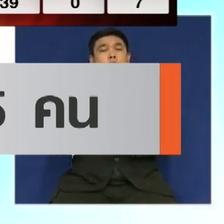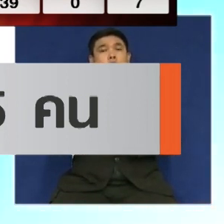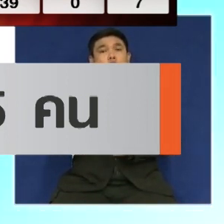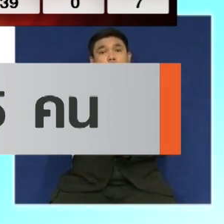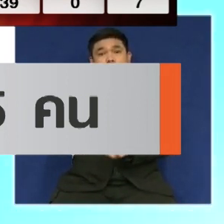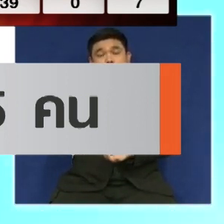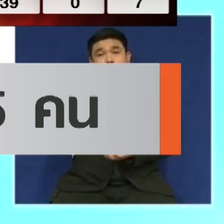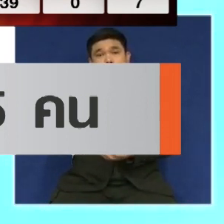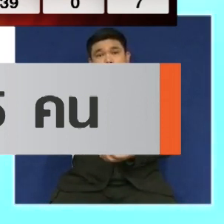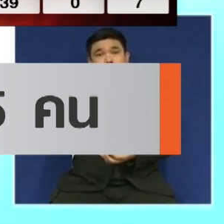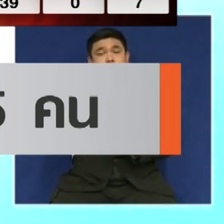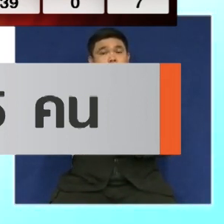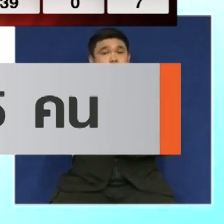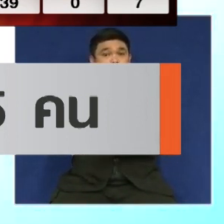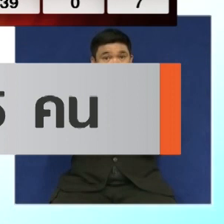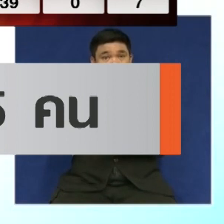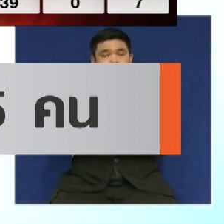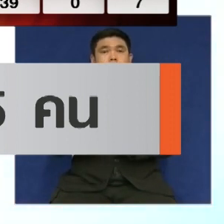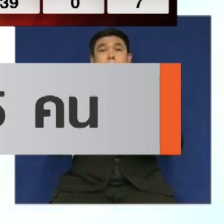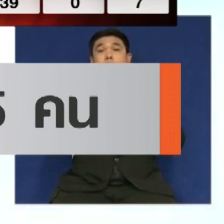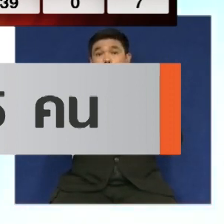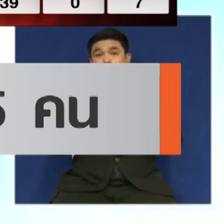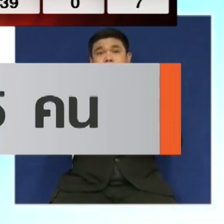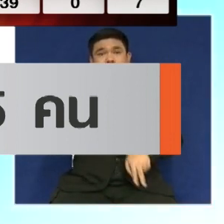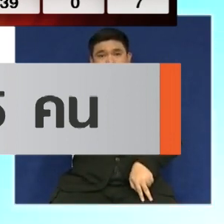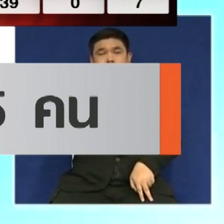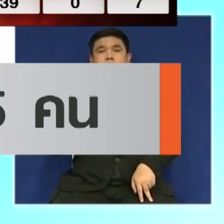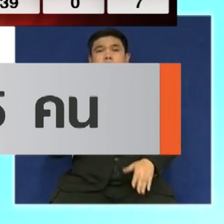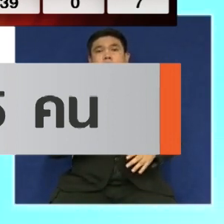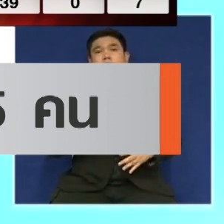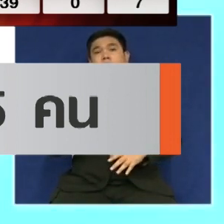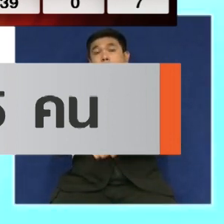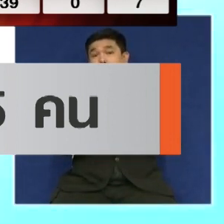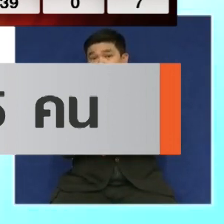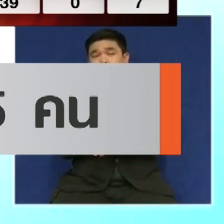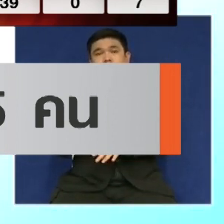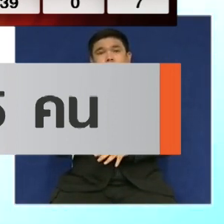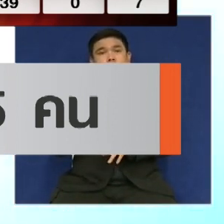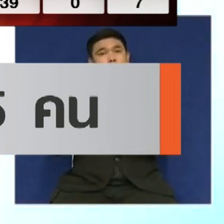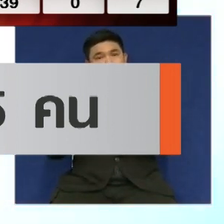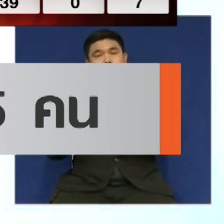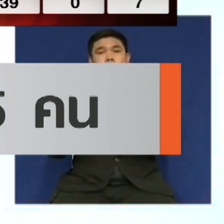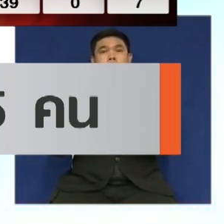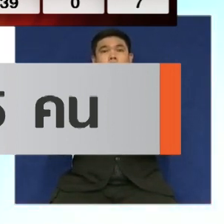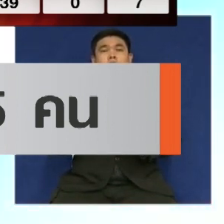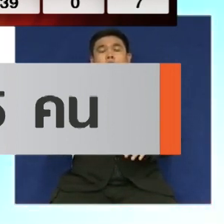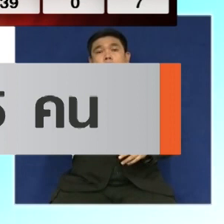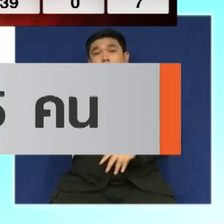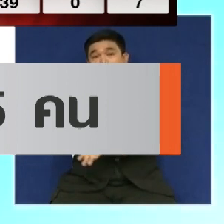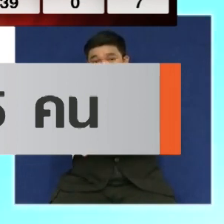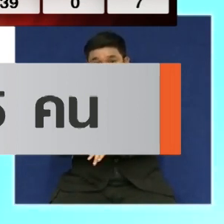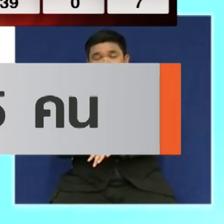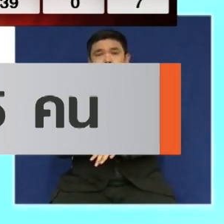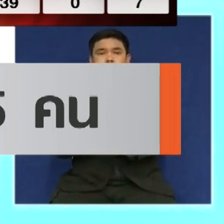ระบุรีจังหวัดละ5รายปทุมธานี3รายกำแพงเพชรนนทบุรีปราจีนบุรีและพระนครศรีอยุธยา